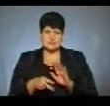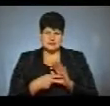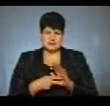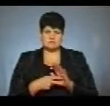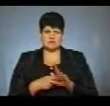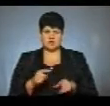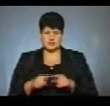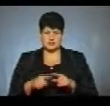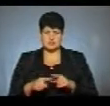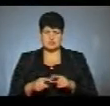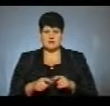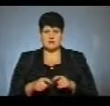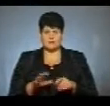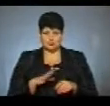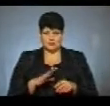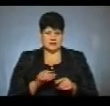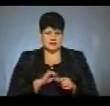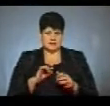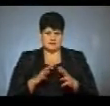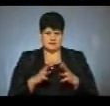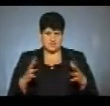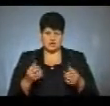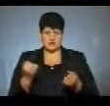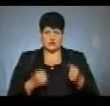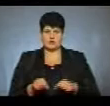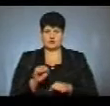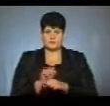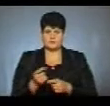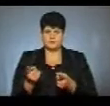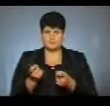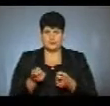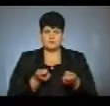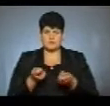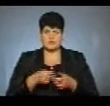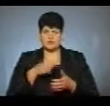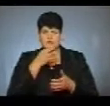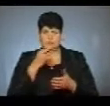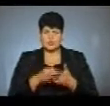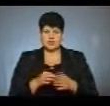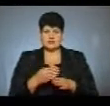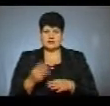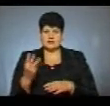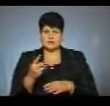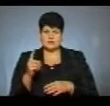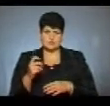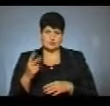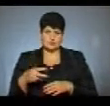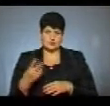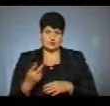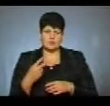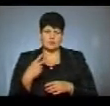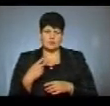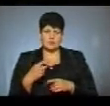годину. Водія було зупинено та притягнуто до адміністративної відповідальності за частиною 3 статті 122 Кодексу України про